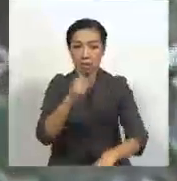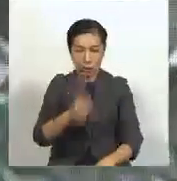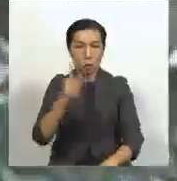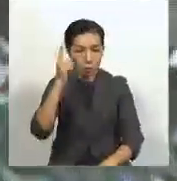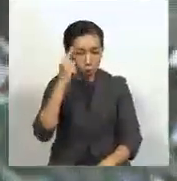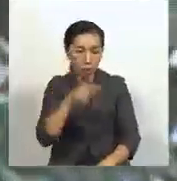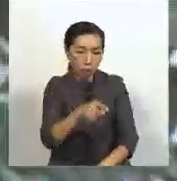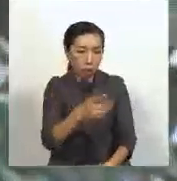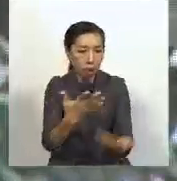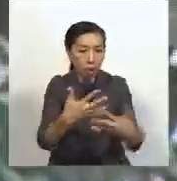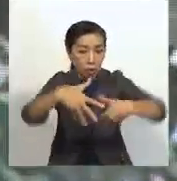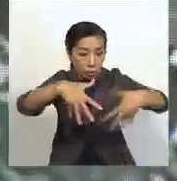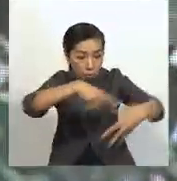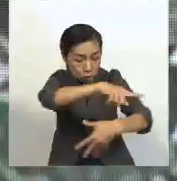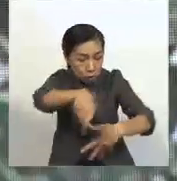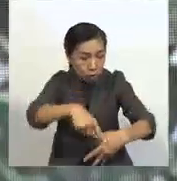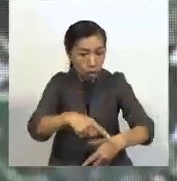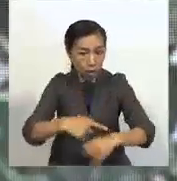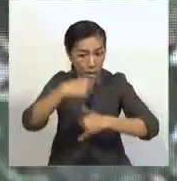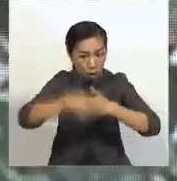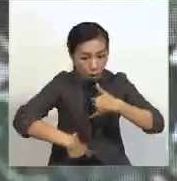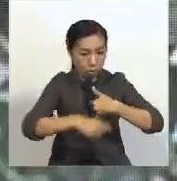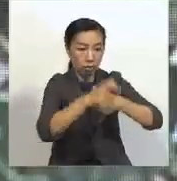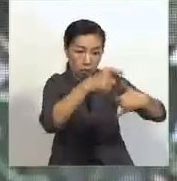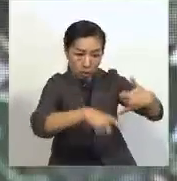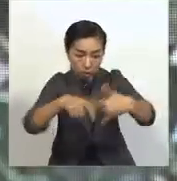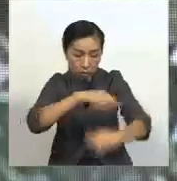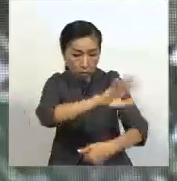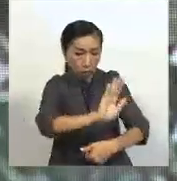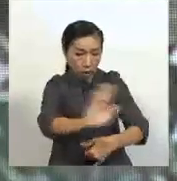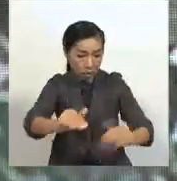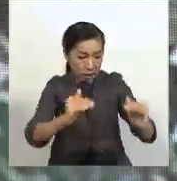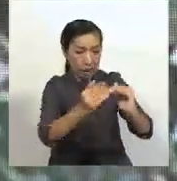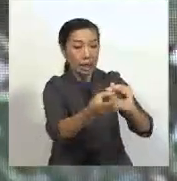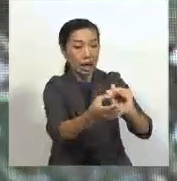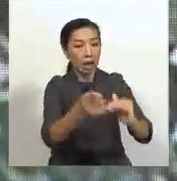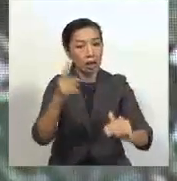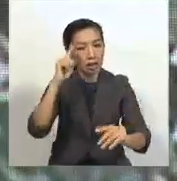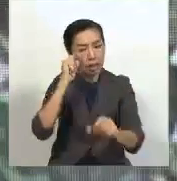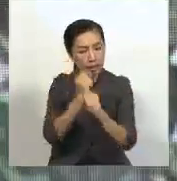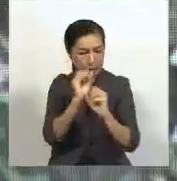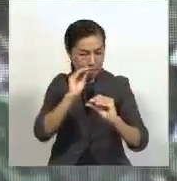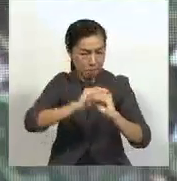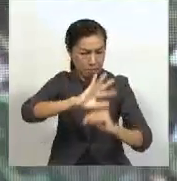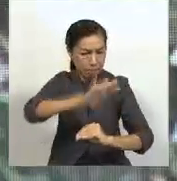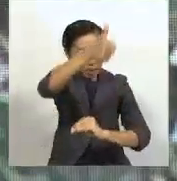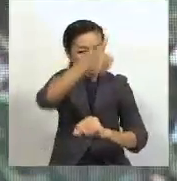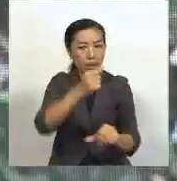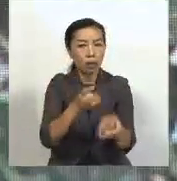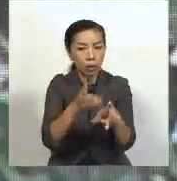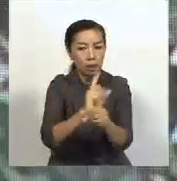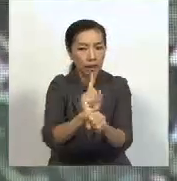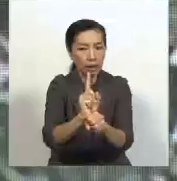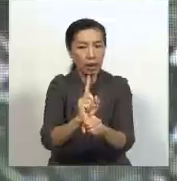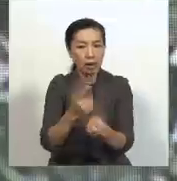ว่าชุมชนนั้นมีสิ่งที่ดีคืออะไรจะทำให้มันดีกว่านั้นได้ยังไงให้มันมีมู